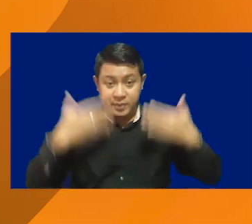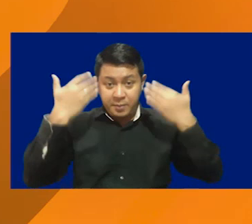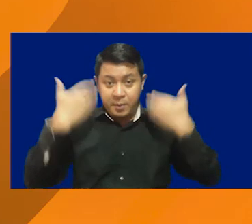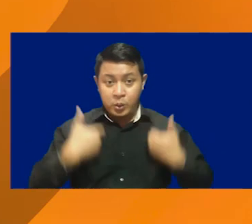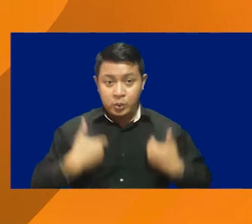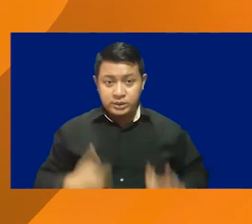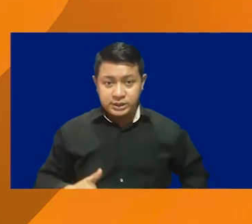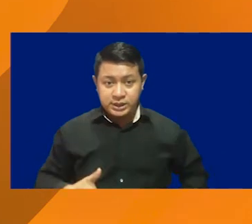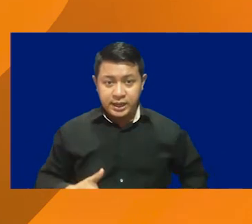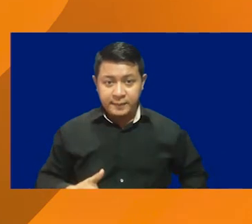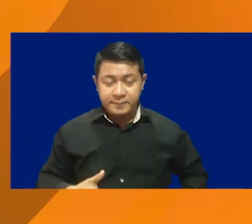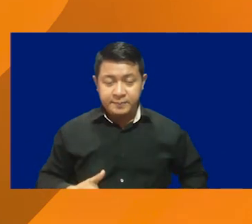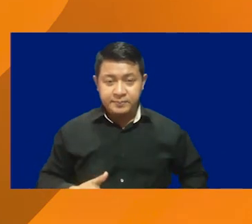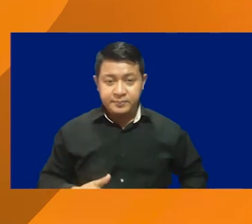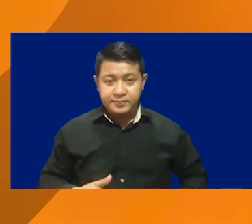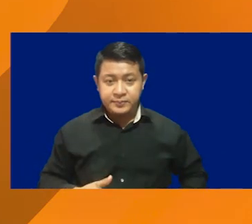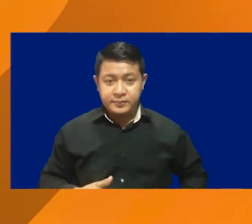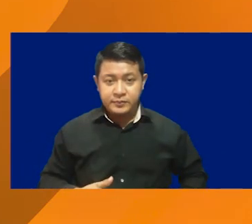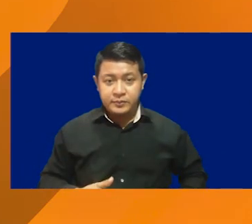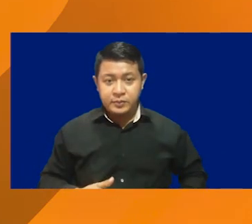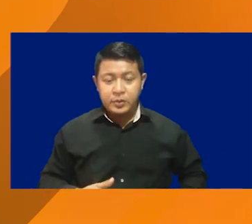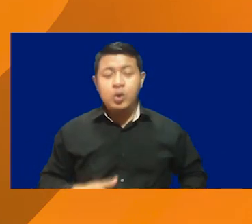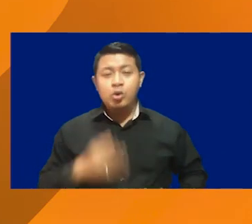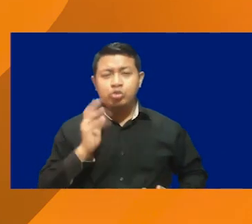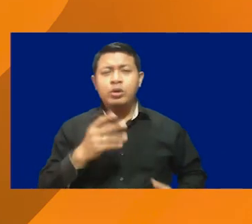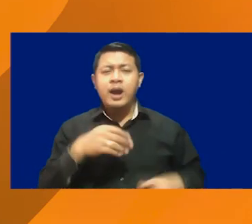adanya sebagai manusia.